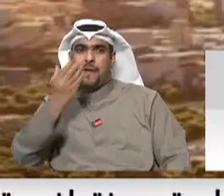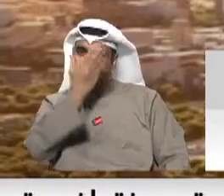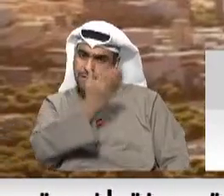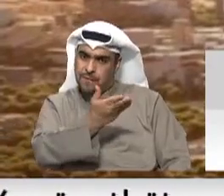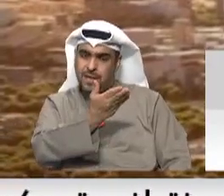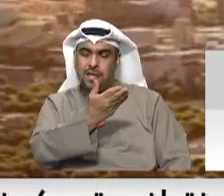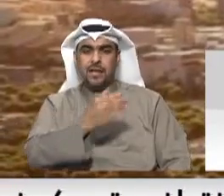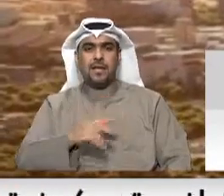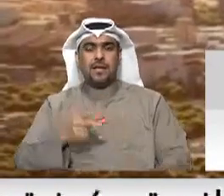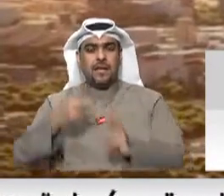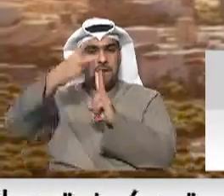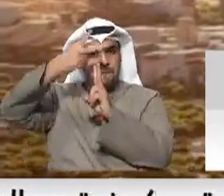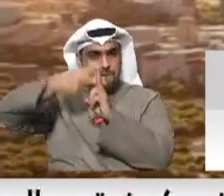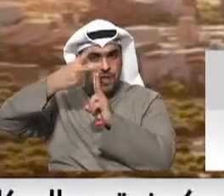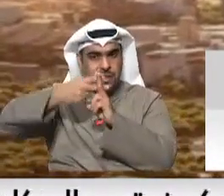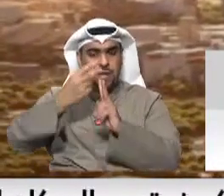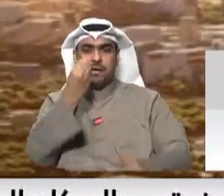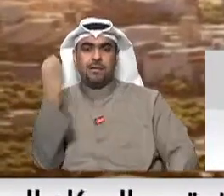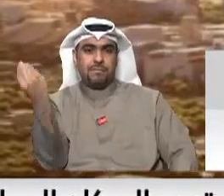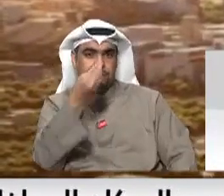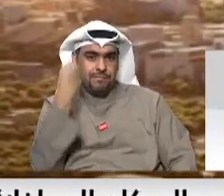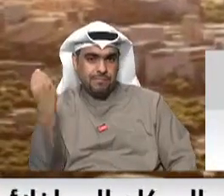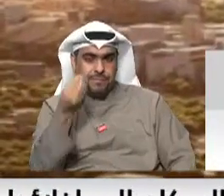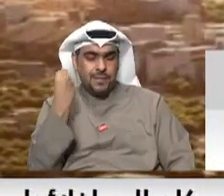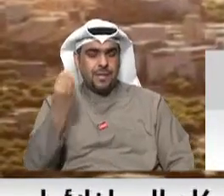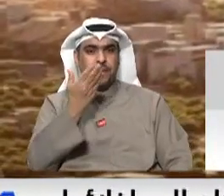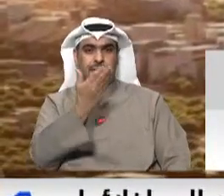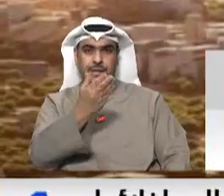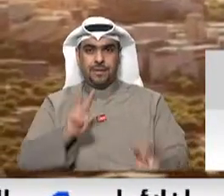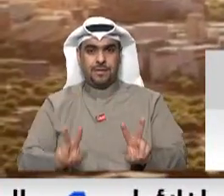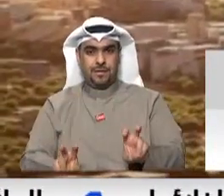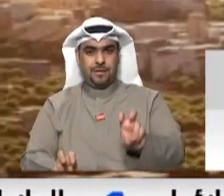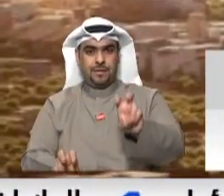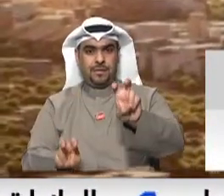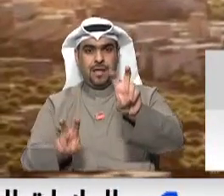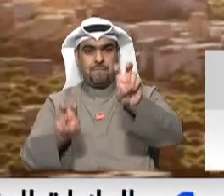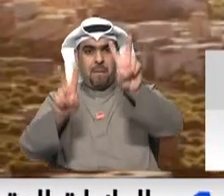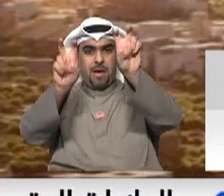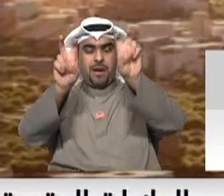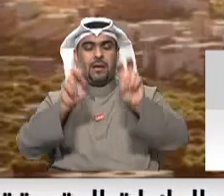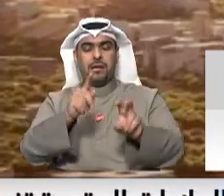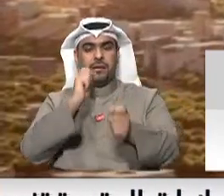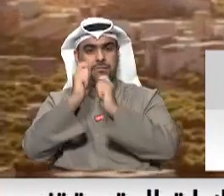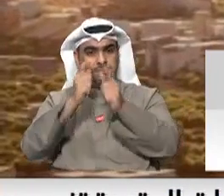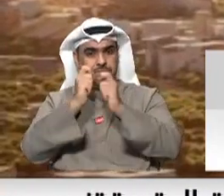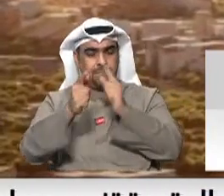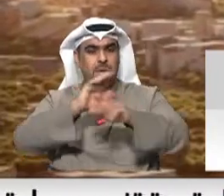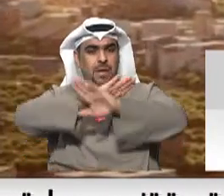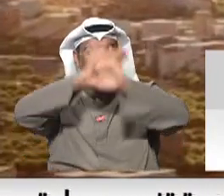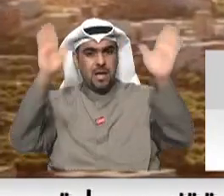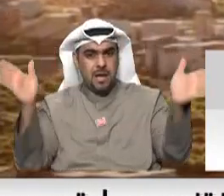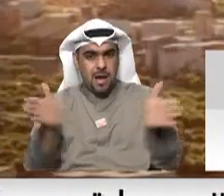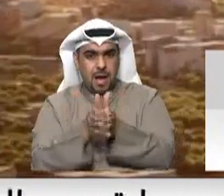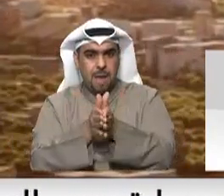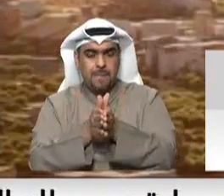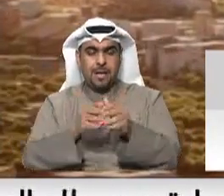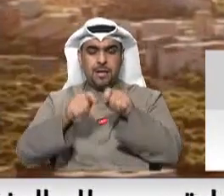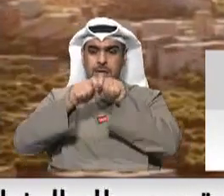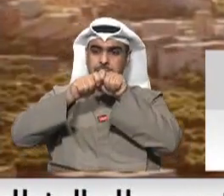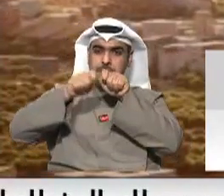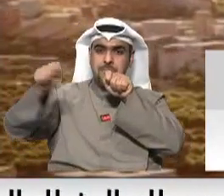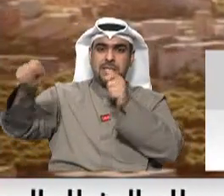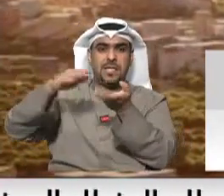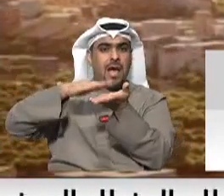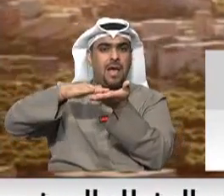تماشيا مع مستهدفات رؤيه السعوديه لعام 2030 هذا المشروع الذي تتجاوز مساحته تسعه